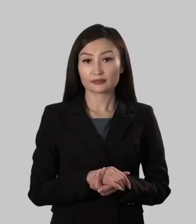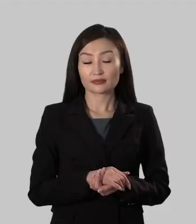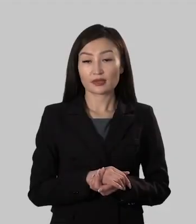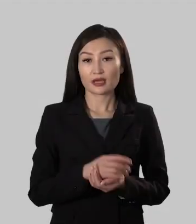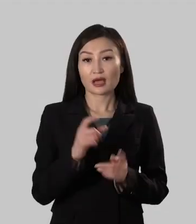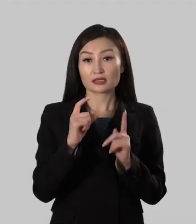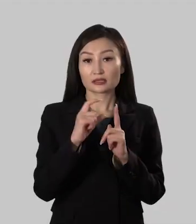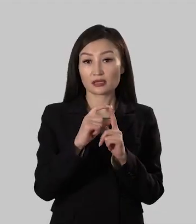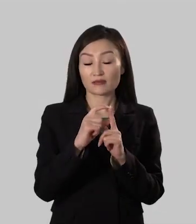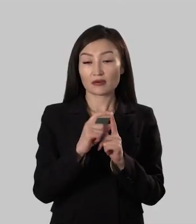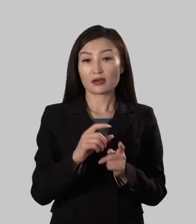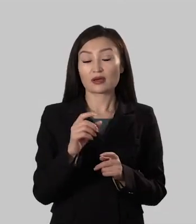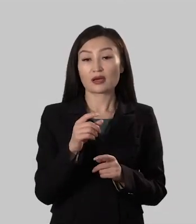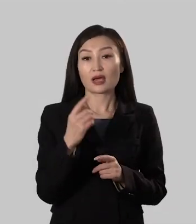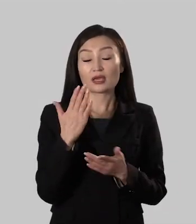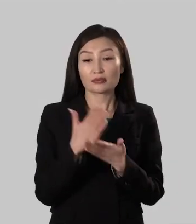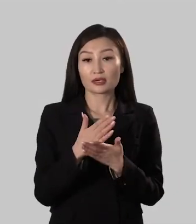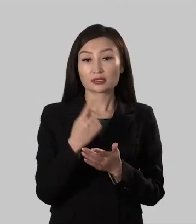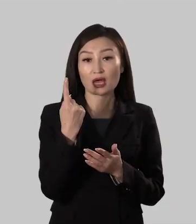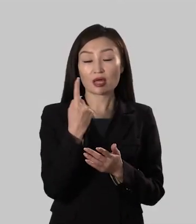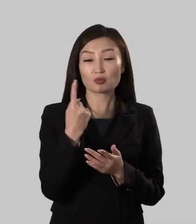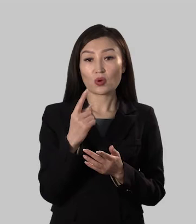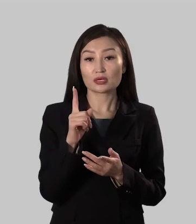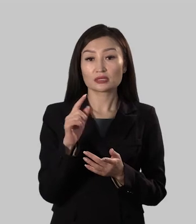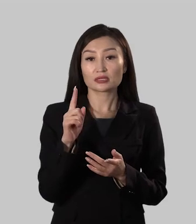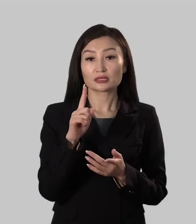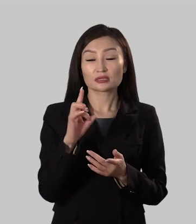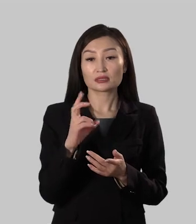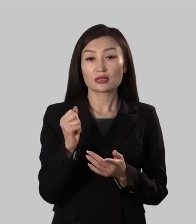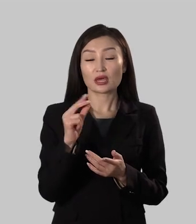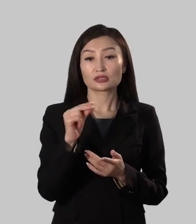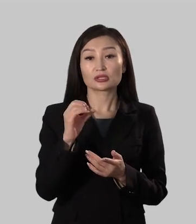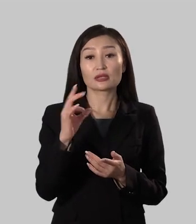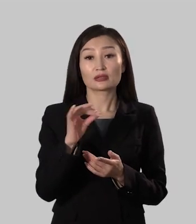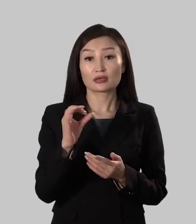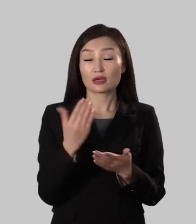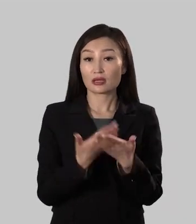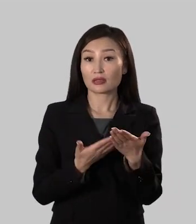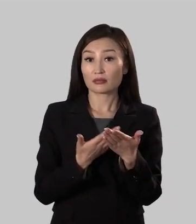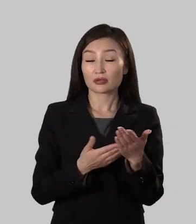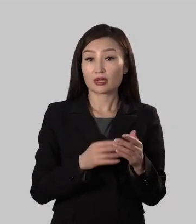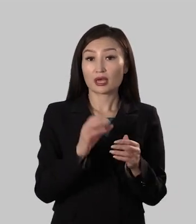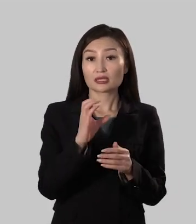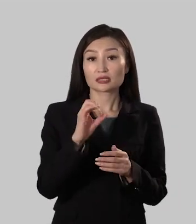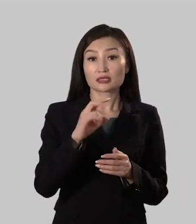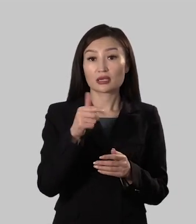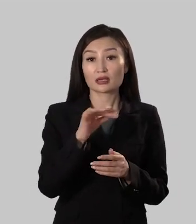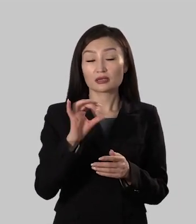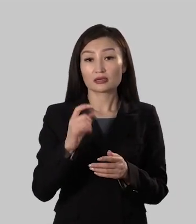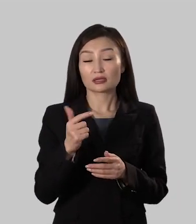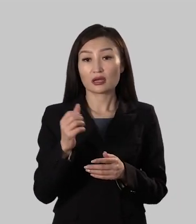Однозначные слова – слова, имеющие одно лексическое значение. Например, «снегирь»,